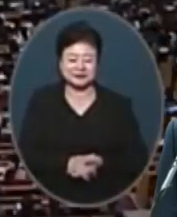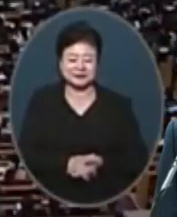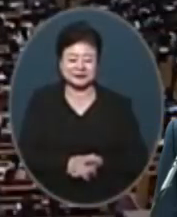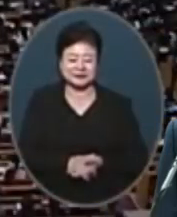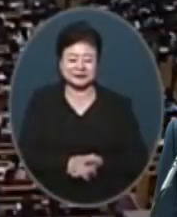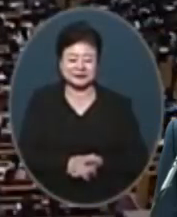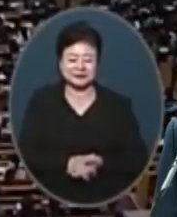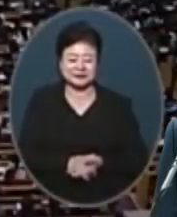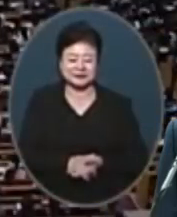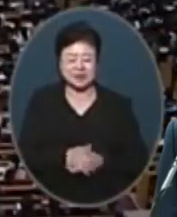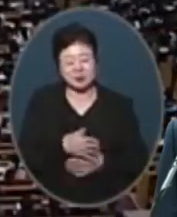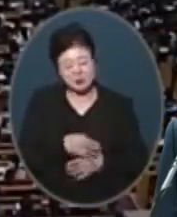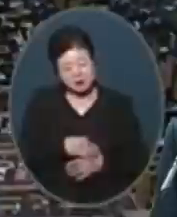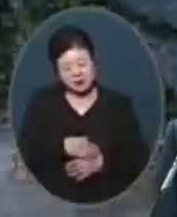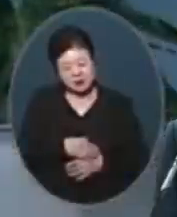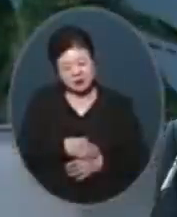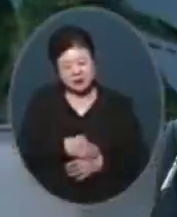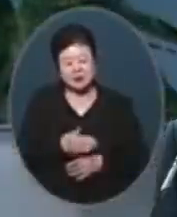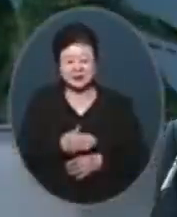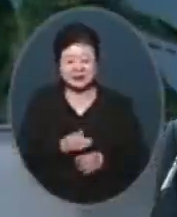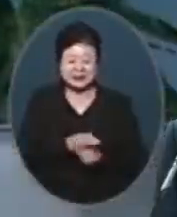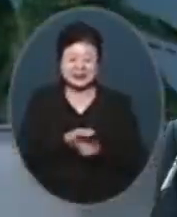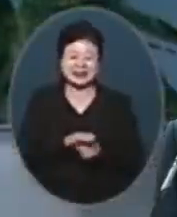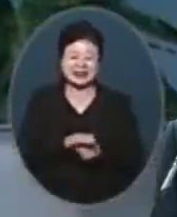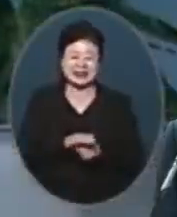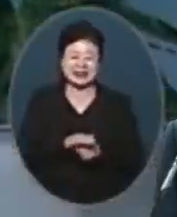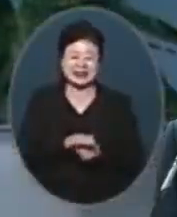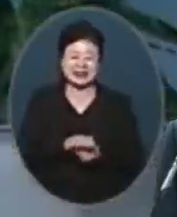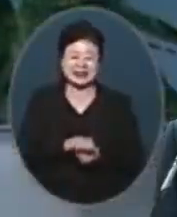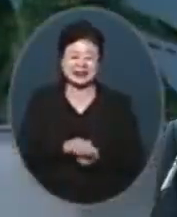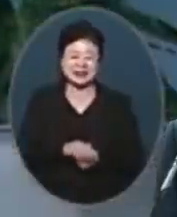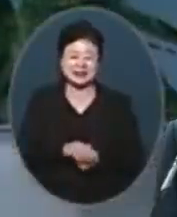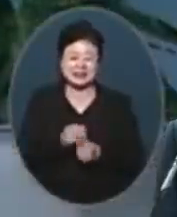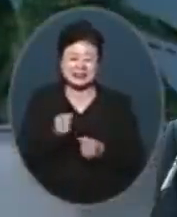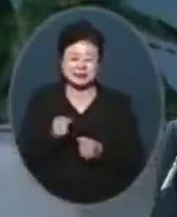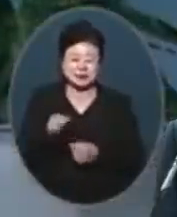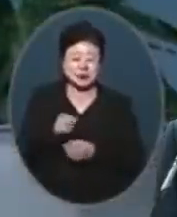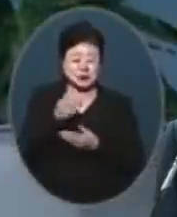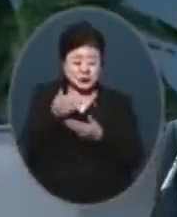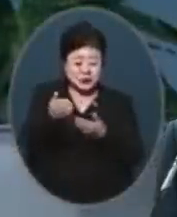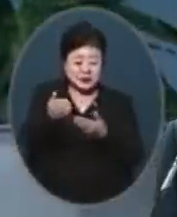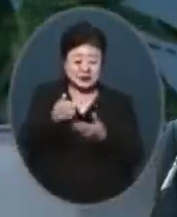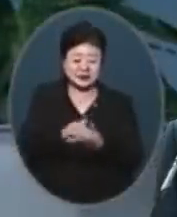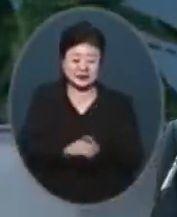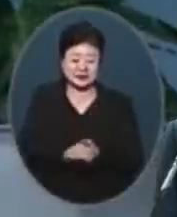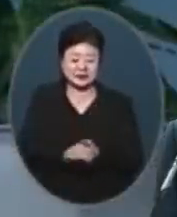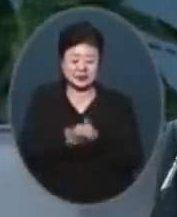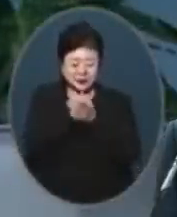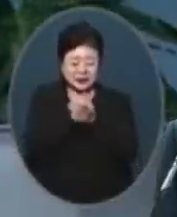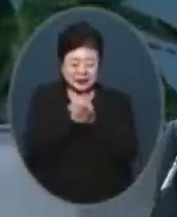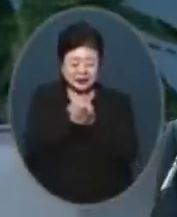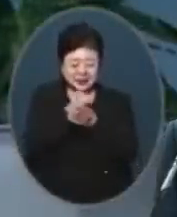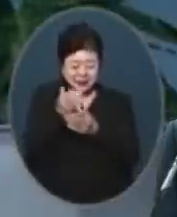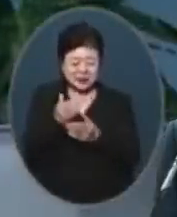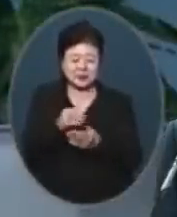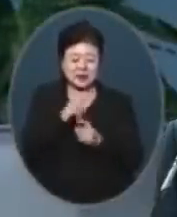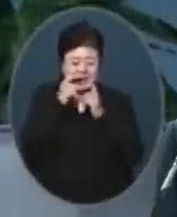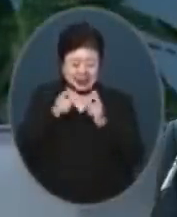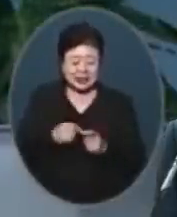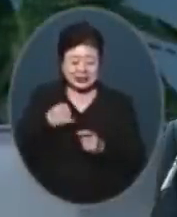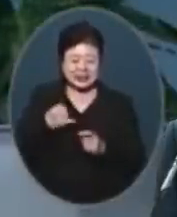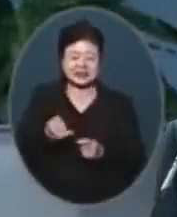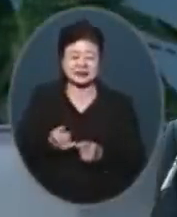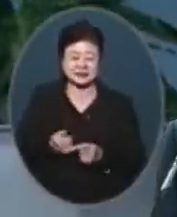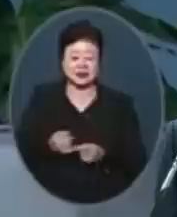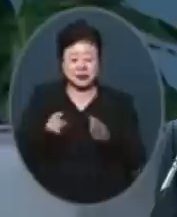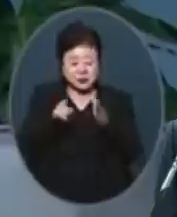주님께서 여러분에 대한 사랑을 저희 마음에 부어주셔서 기도할 때마다 여러분 개인 가정 생활